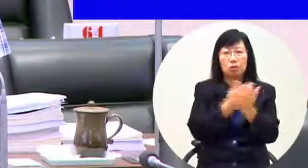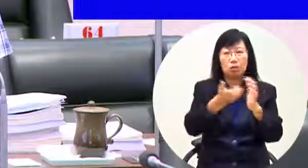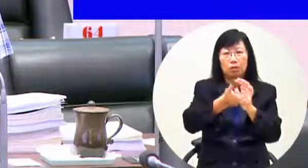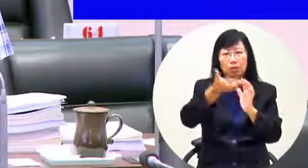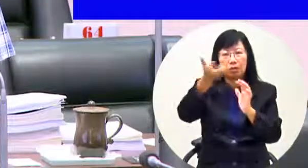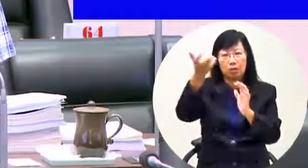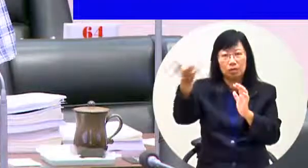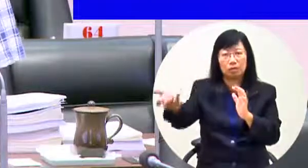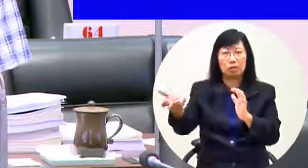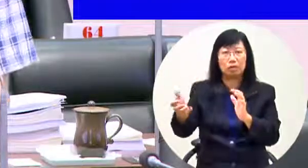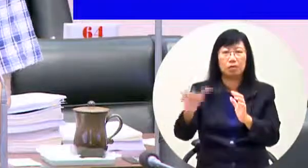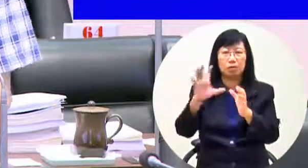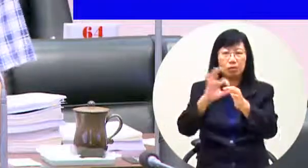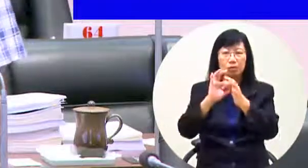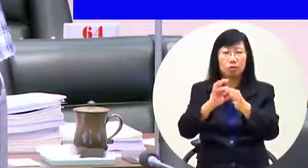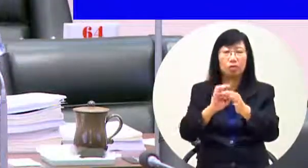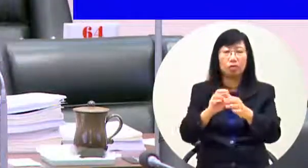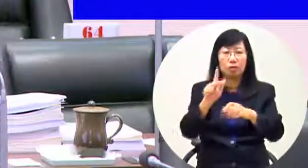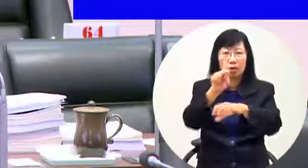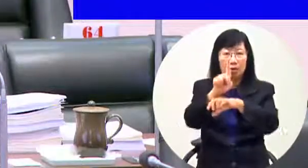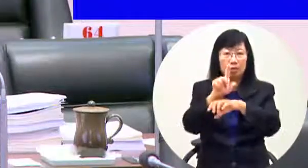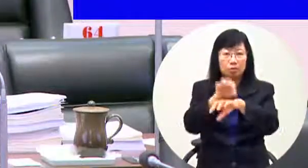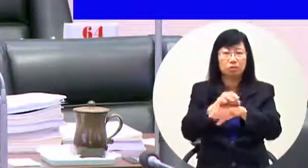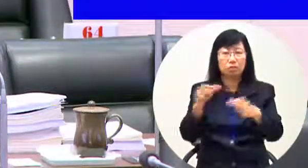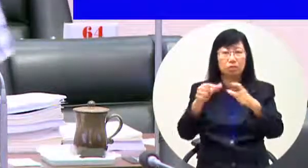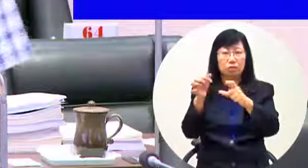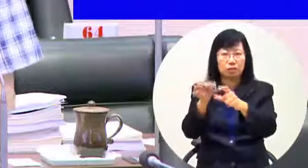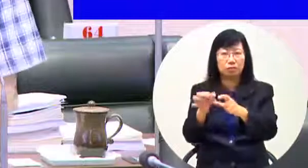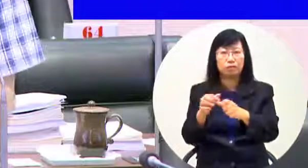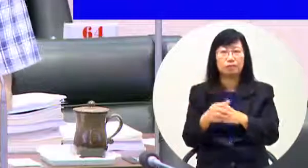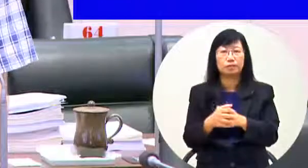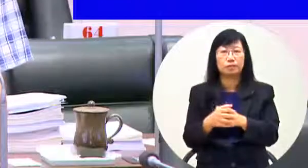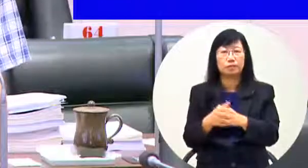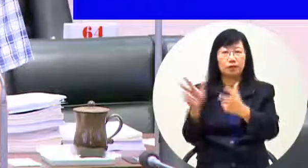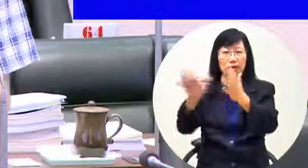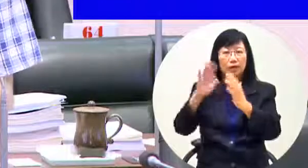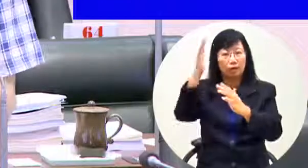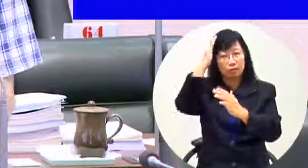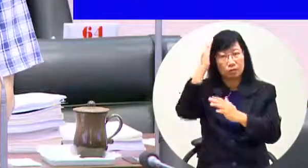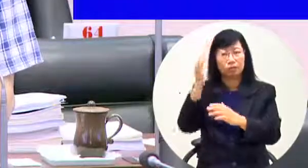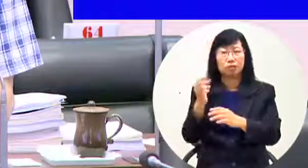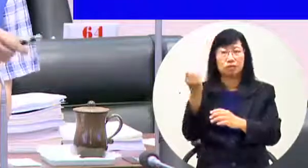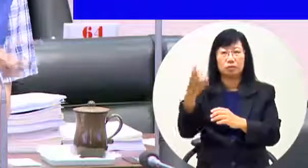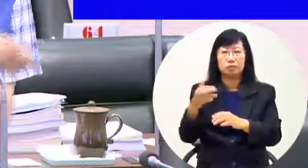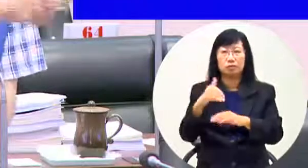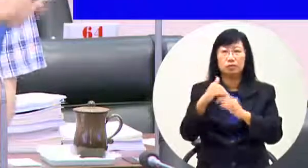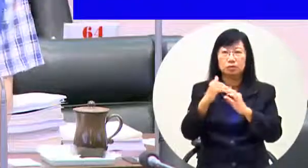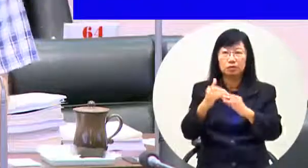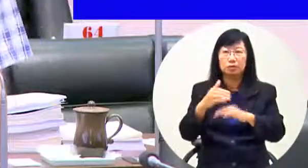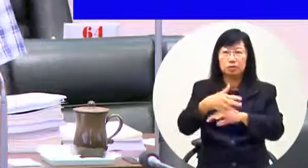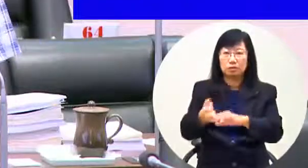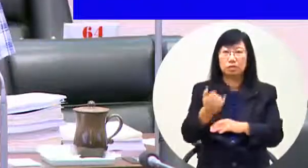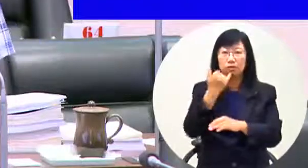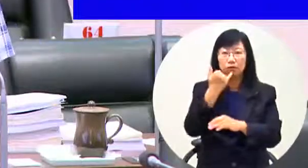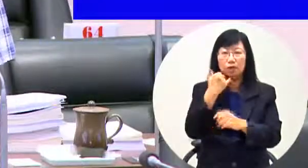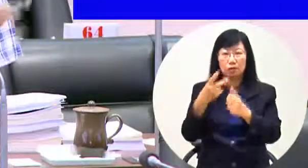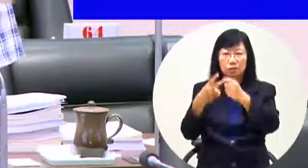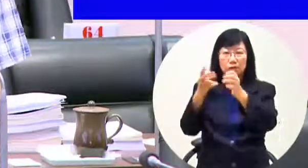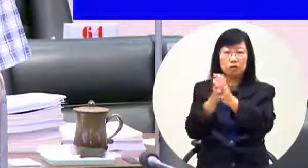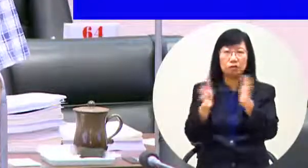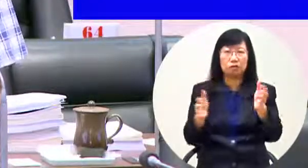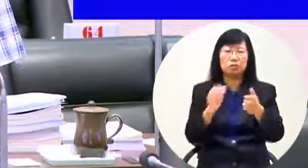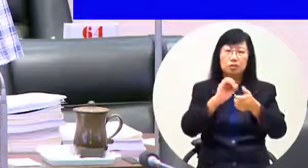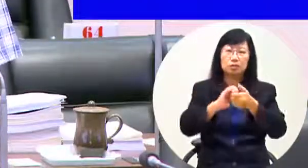园区附近的，也就是桥头新市镇第二期，不必要跟我们南子国小、跟我们那些什么桥头国